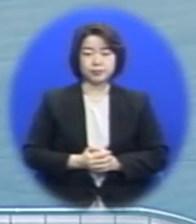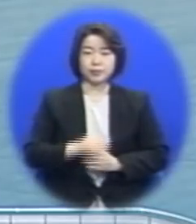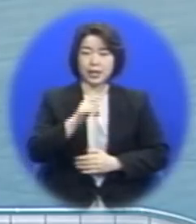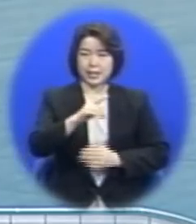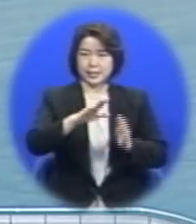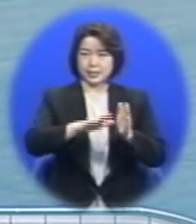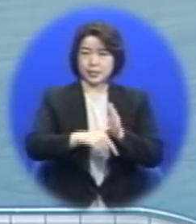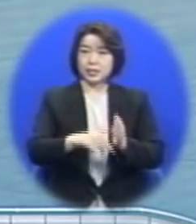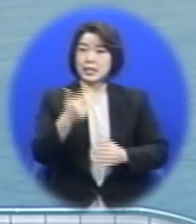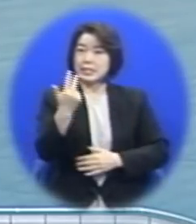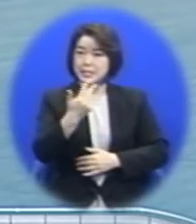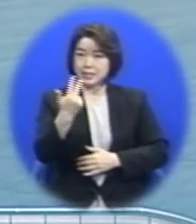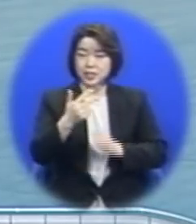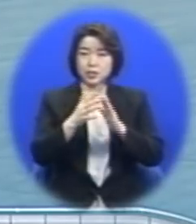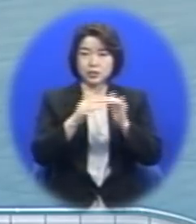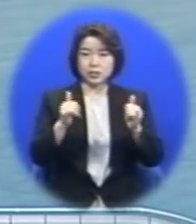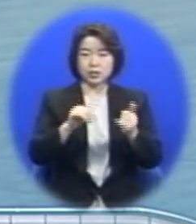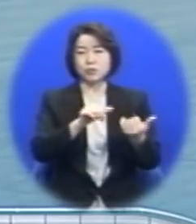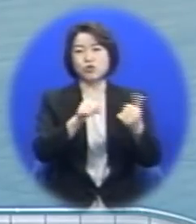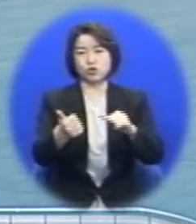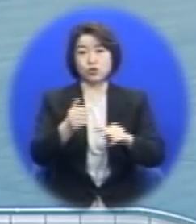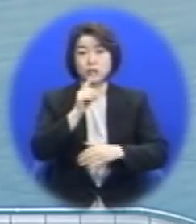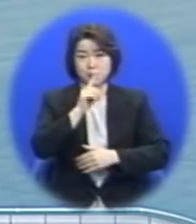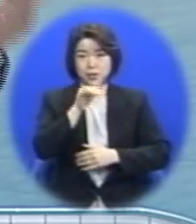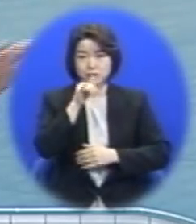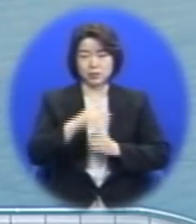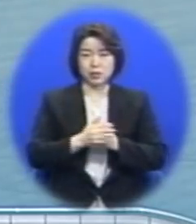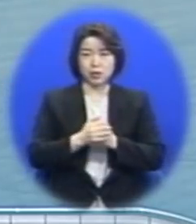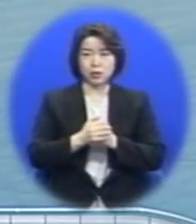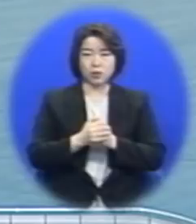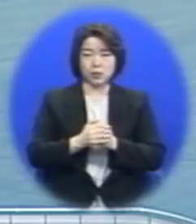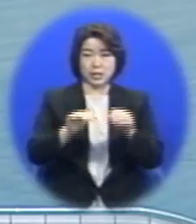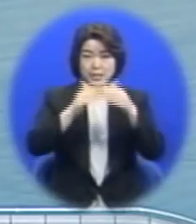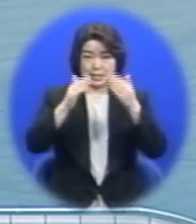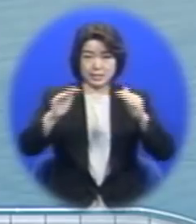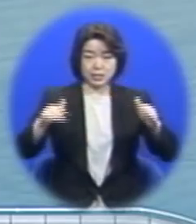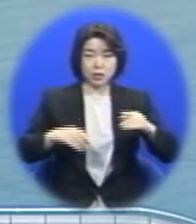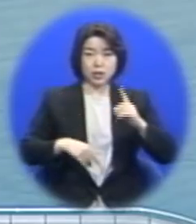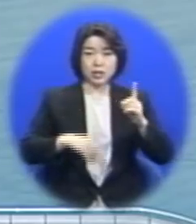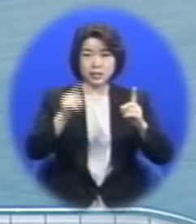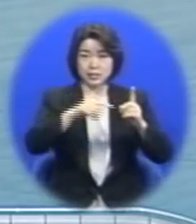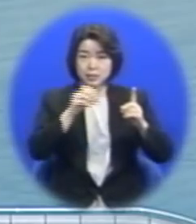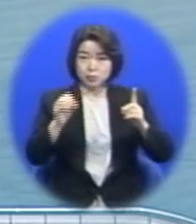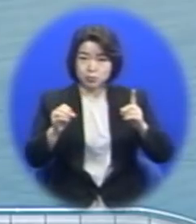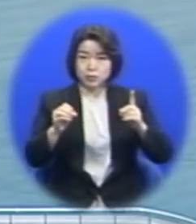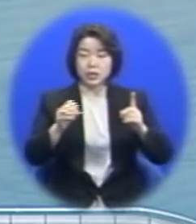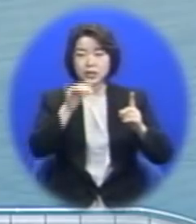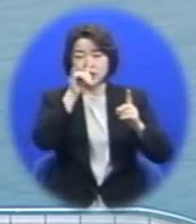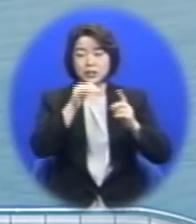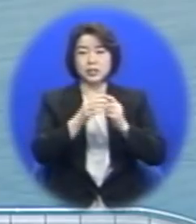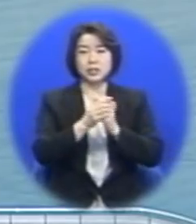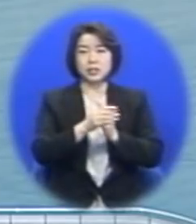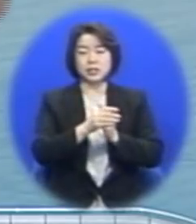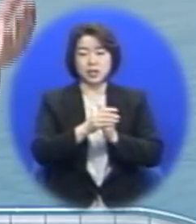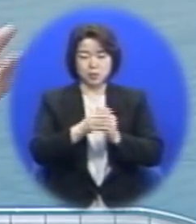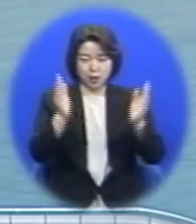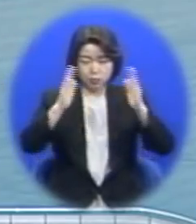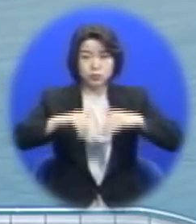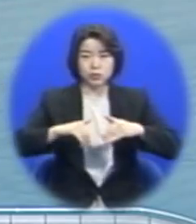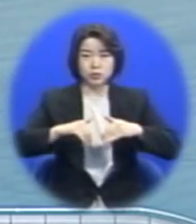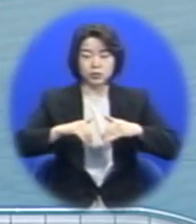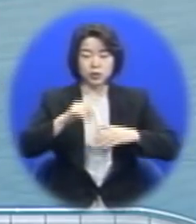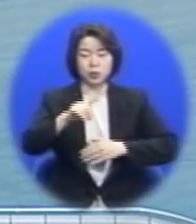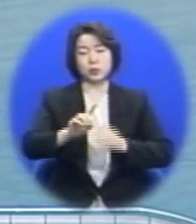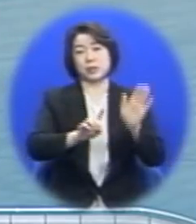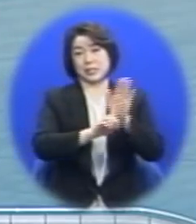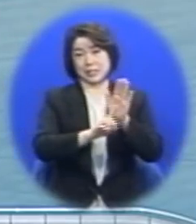그때 7,000명이 죽는다 그랬습니다. 성의 10분의 1이 무너지고 여기도 7,000명이 상징적인 수입니다. 많다는